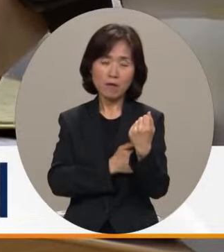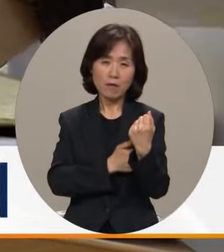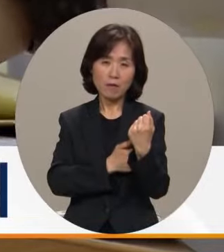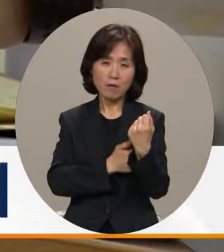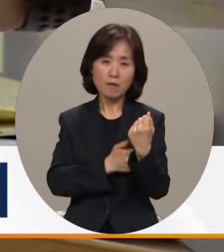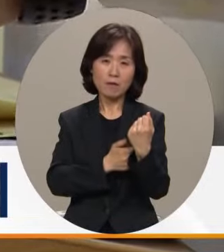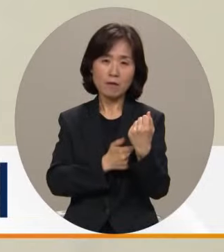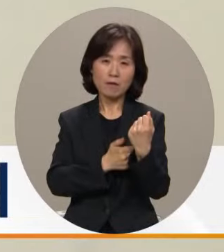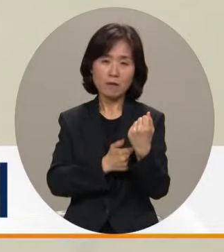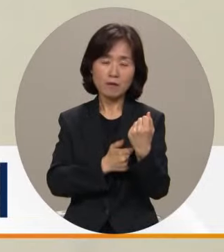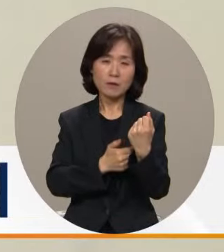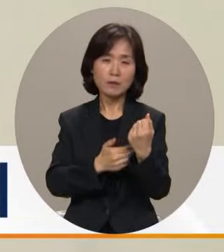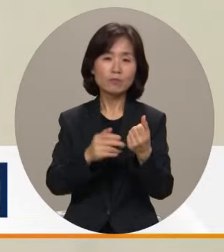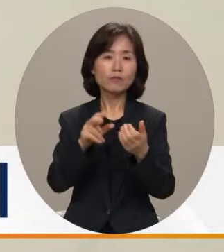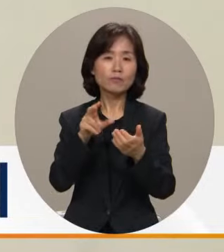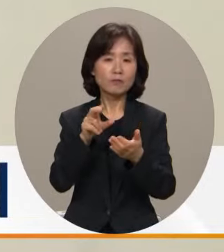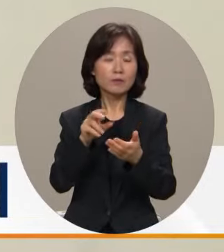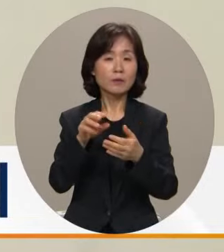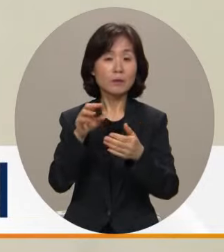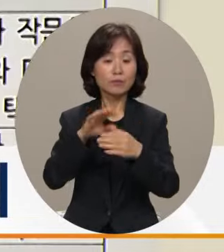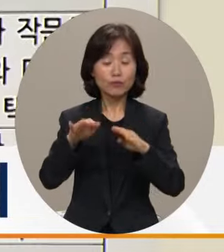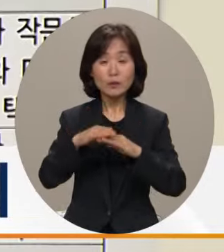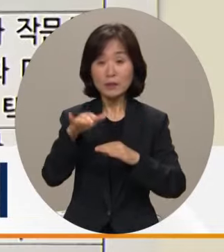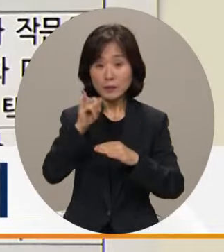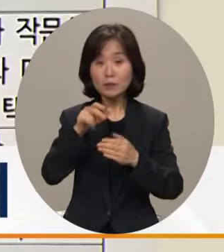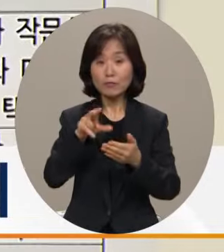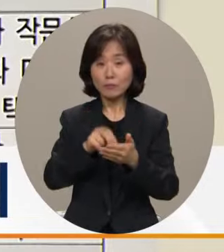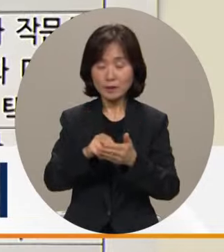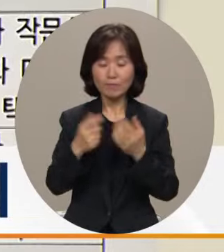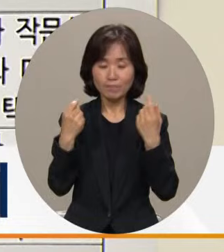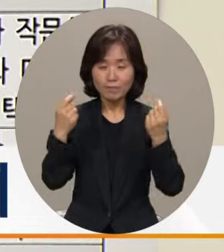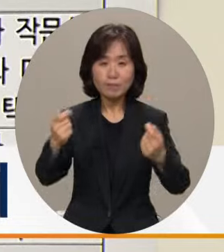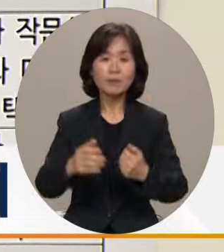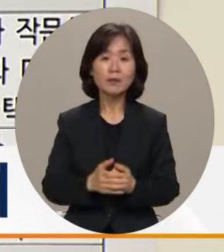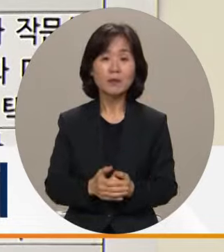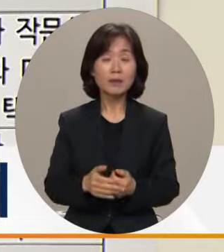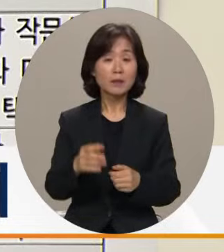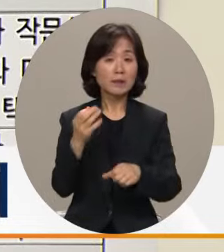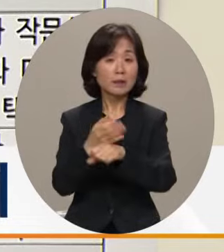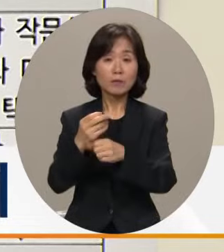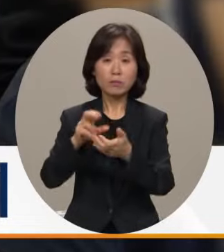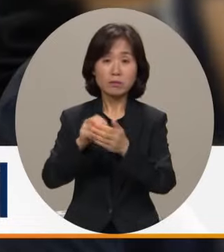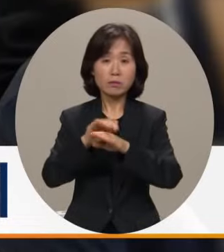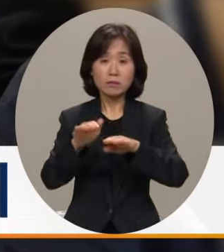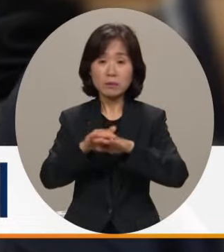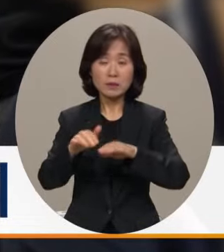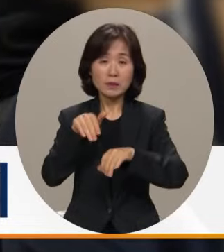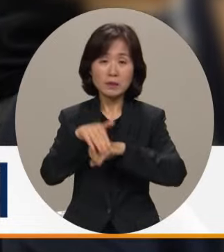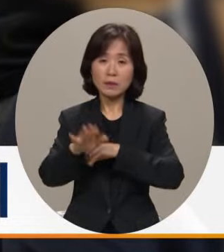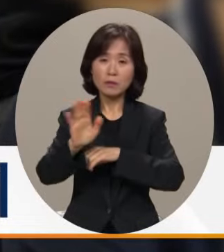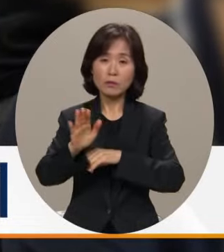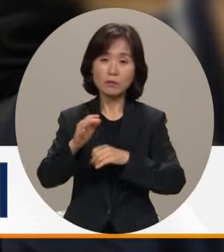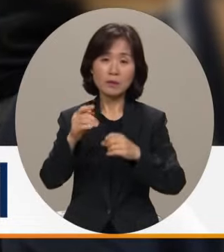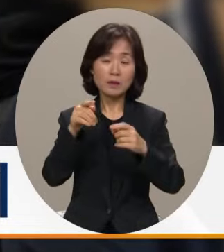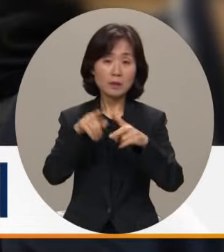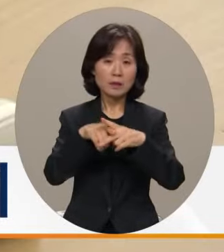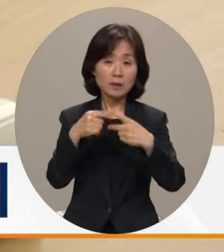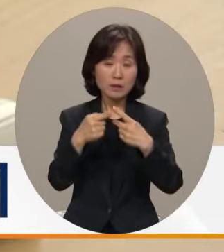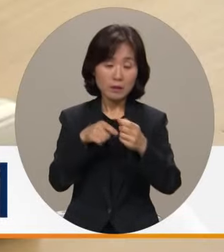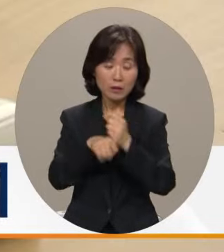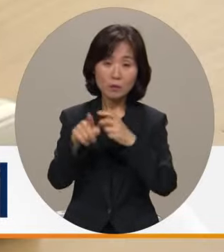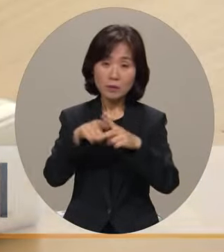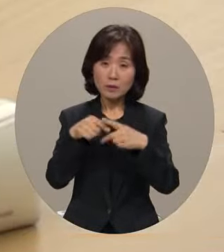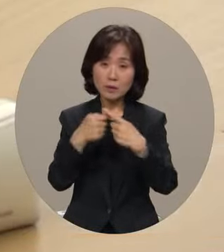출제 기조가 유지됐습니다 단순 문제 풀이 기술은 통하지 않는 정확한 개념 이해와 종합적인